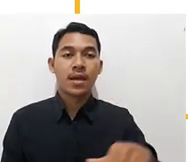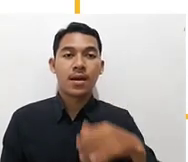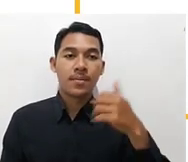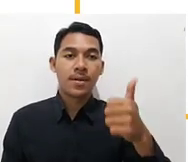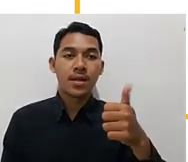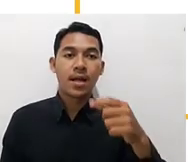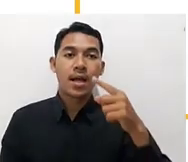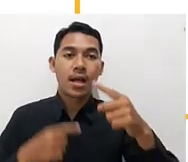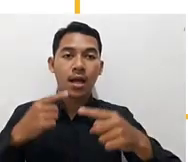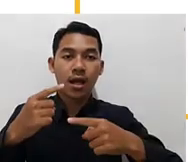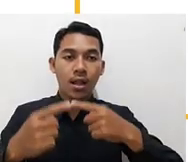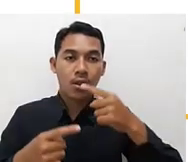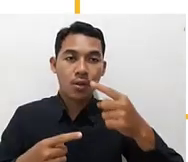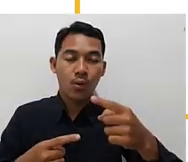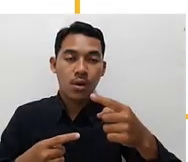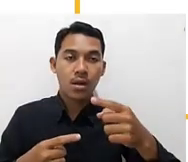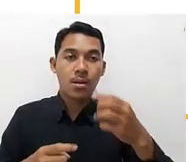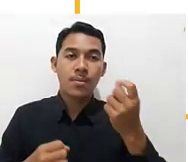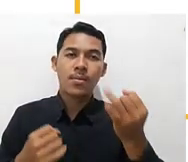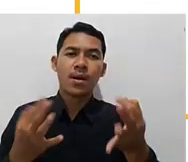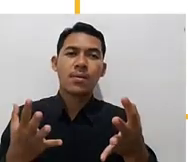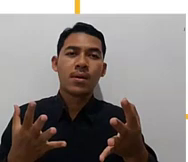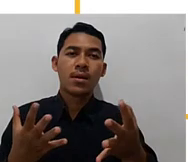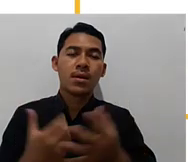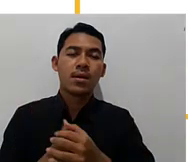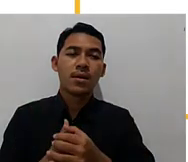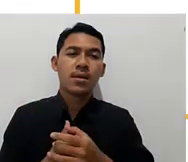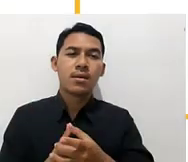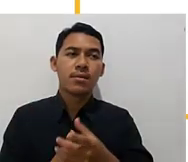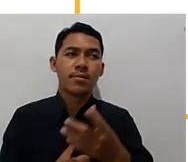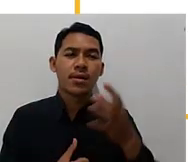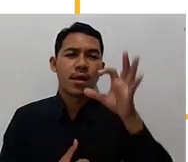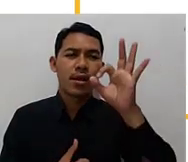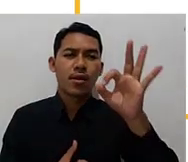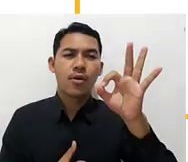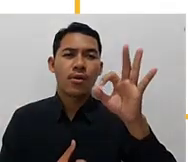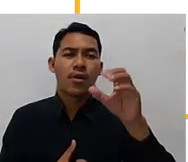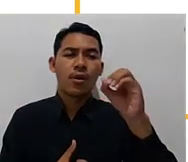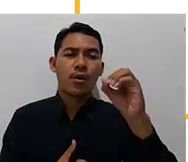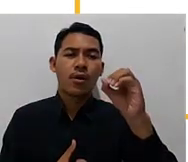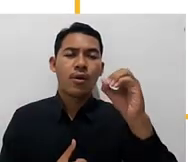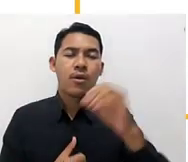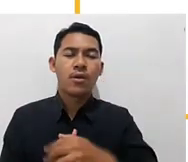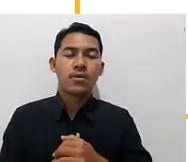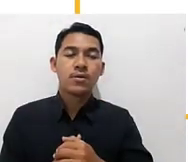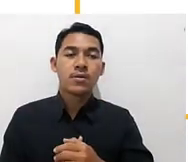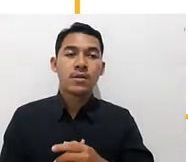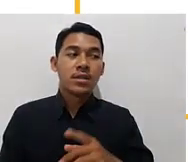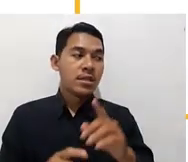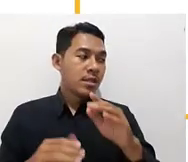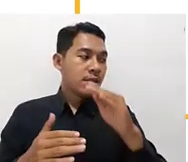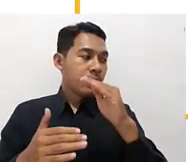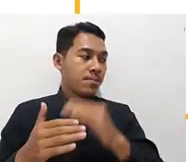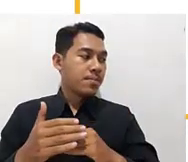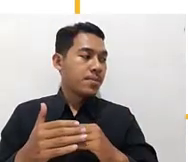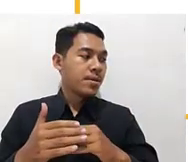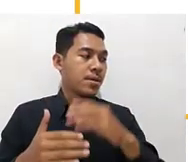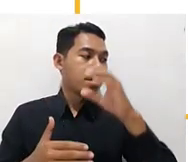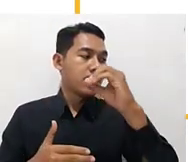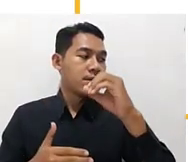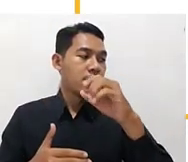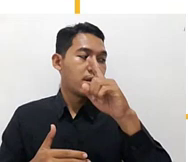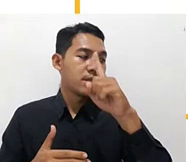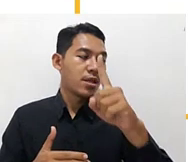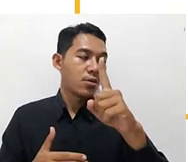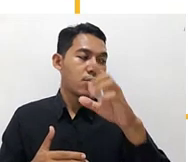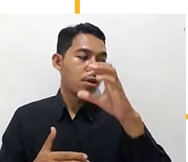ntar keluarannya berapa namanya nih? 0 0, sini berarti sininya 0 0